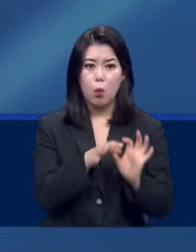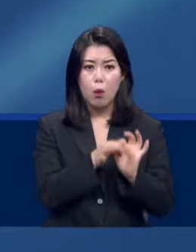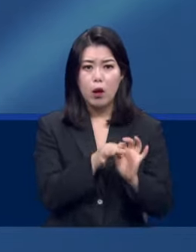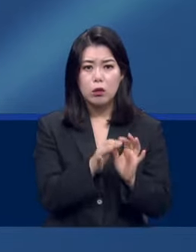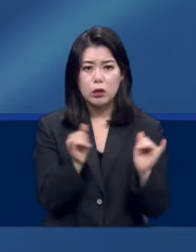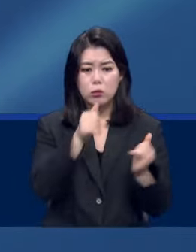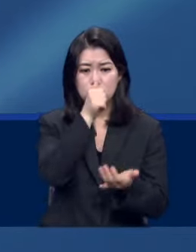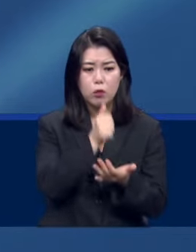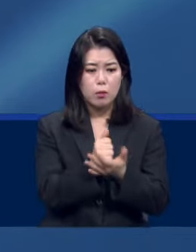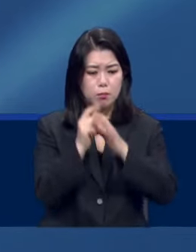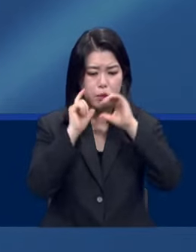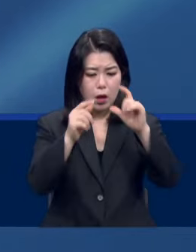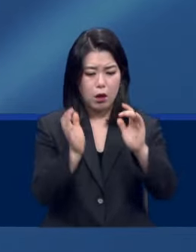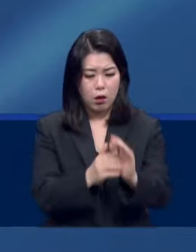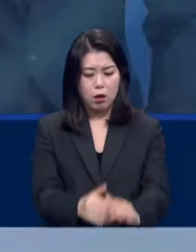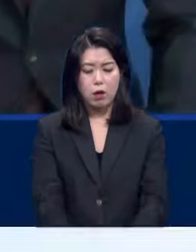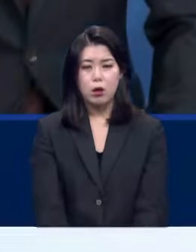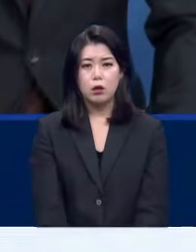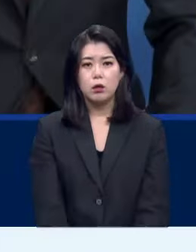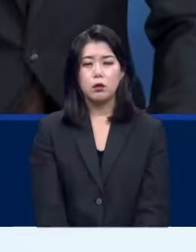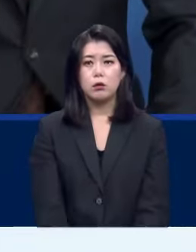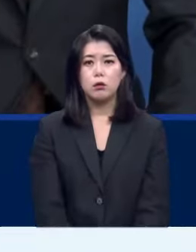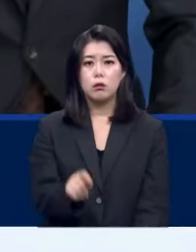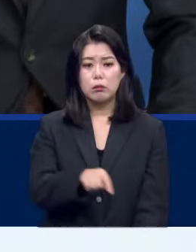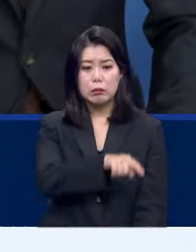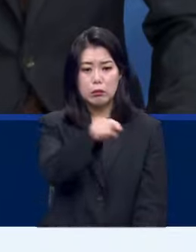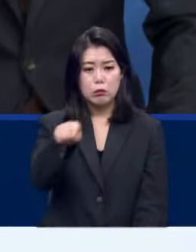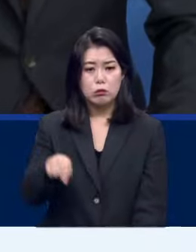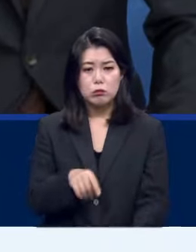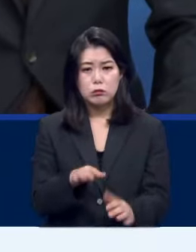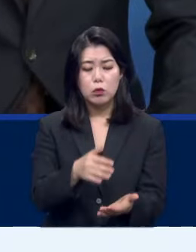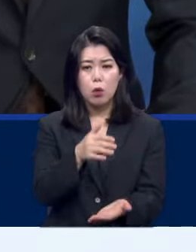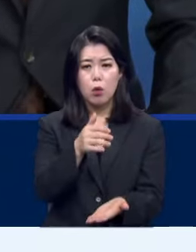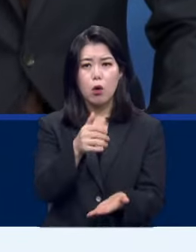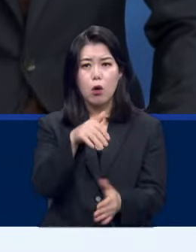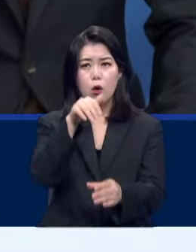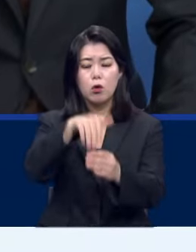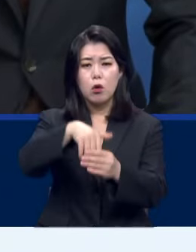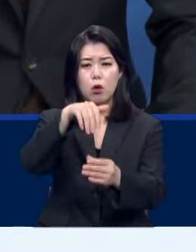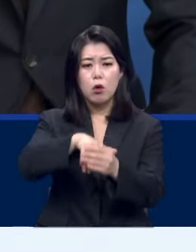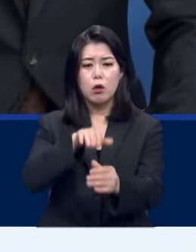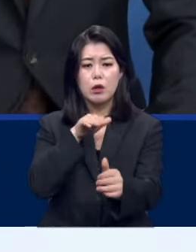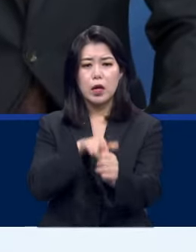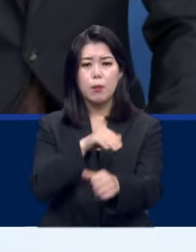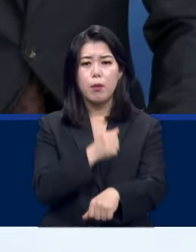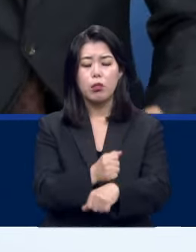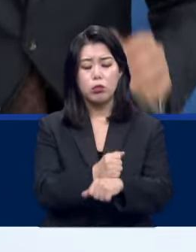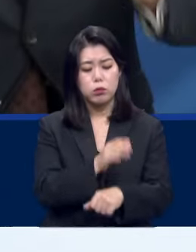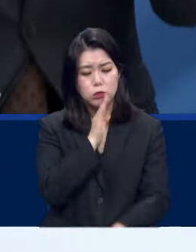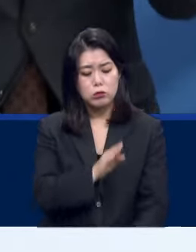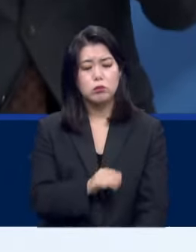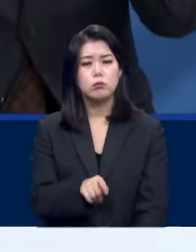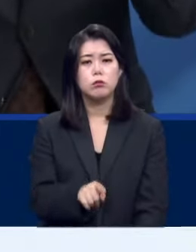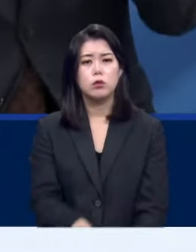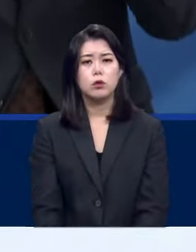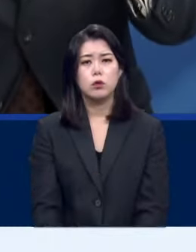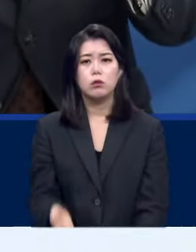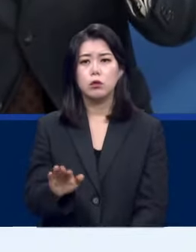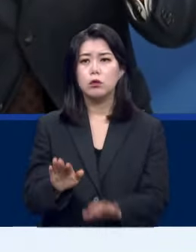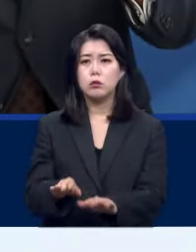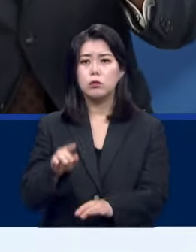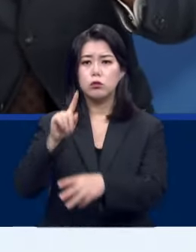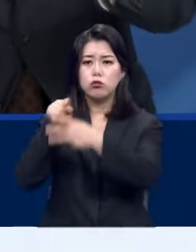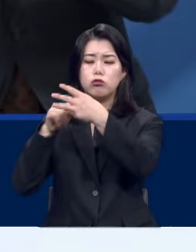분들이 지금 유죄 판결을 받았습니다 이런 건들을 지금 공천에 개입했다 선거에 개입했다고 해야 되는 것이고 지금